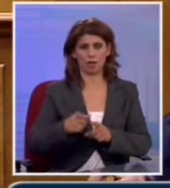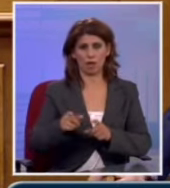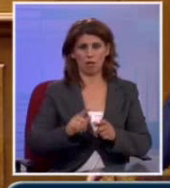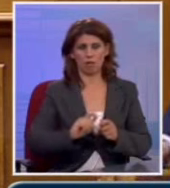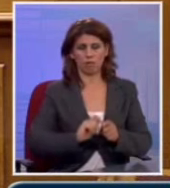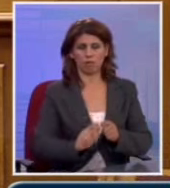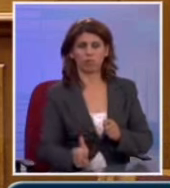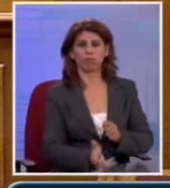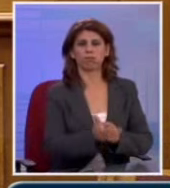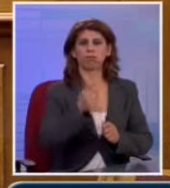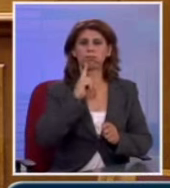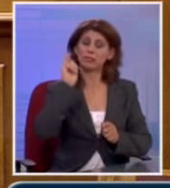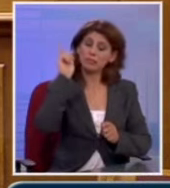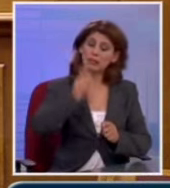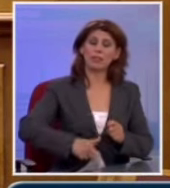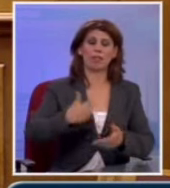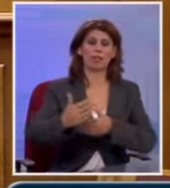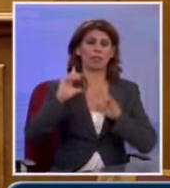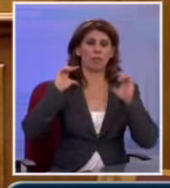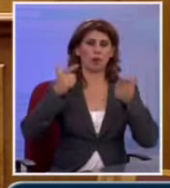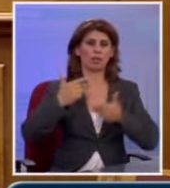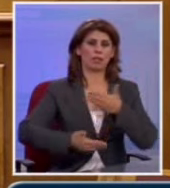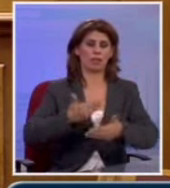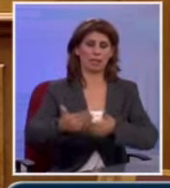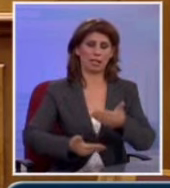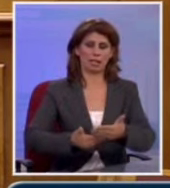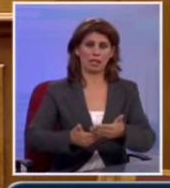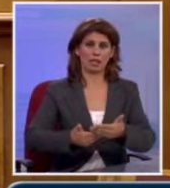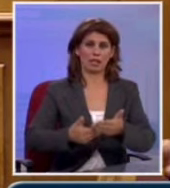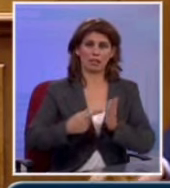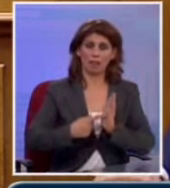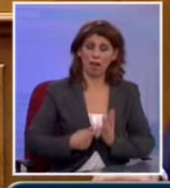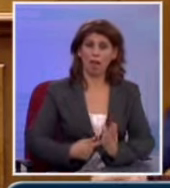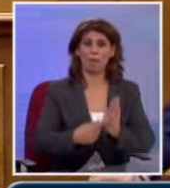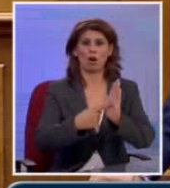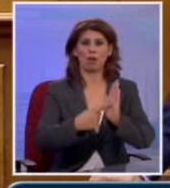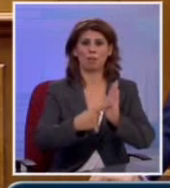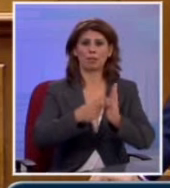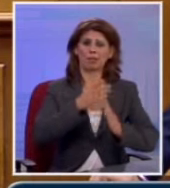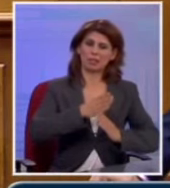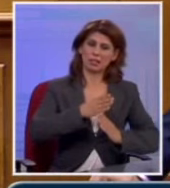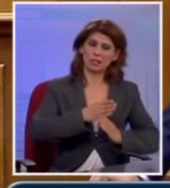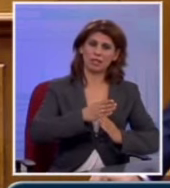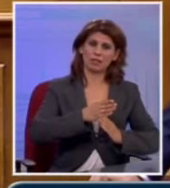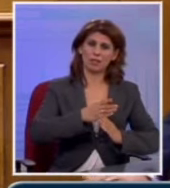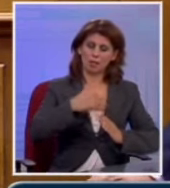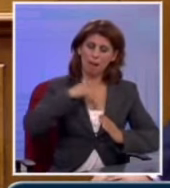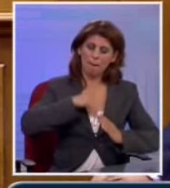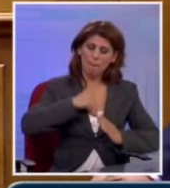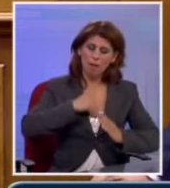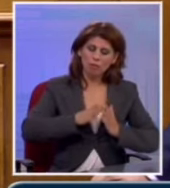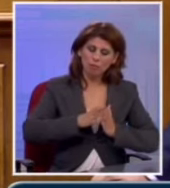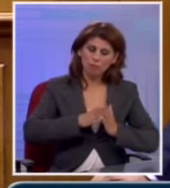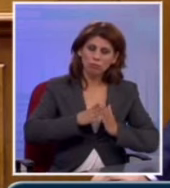υπονομεύει την ίδια τη δημοκρατική διαδικασία και αποκαλύπτει τις κρυφές και μύχιες επιδιώξεις